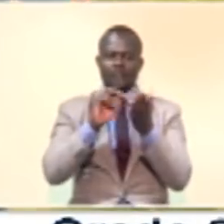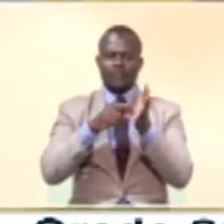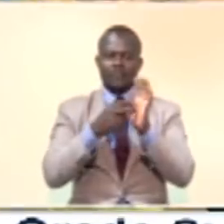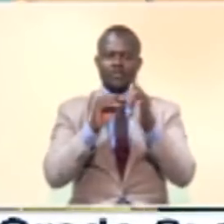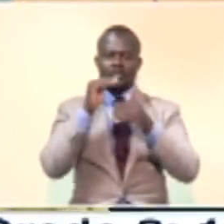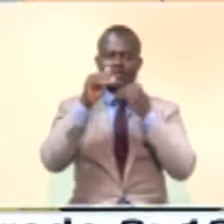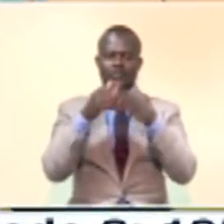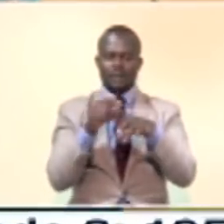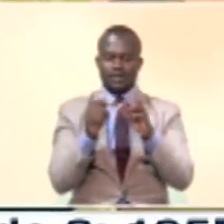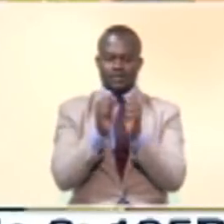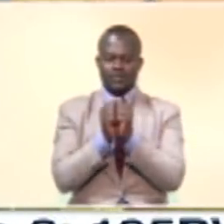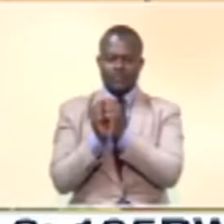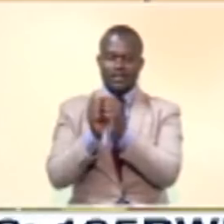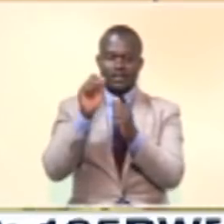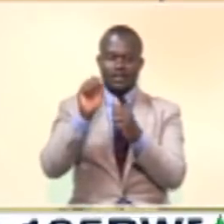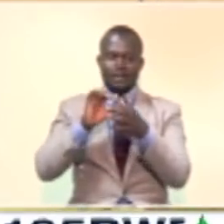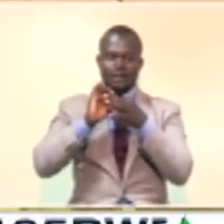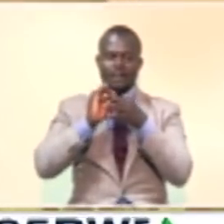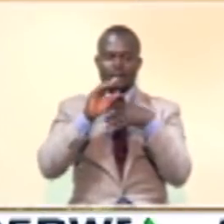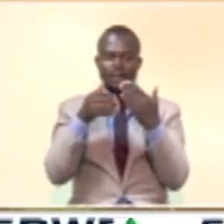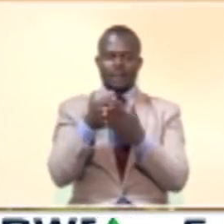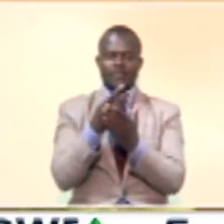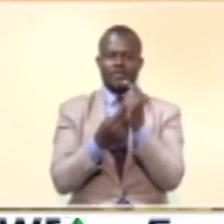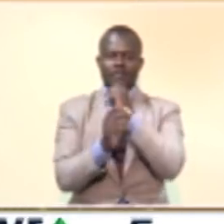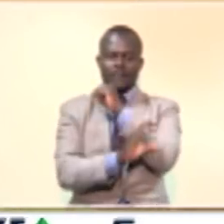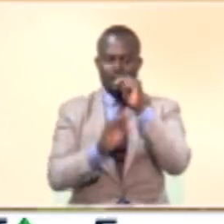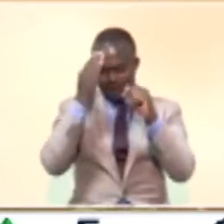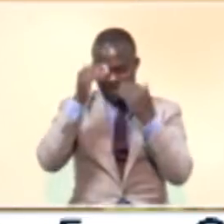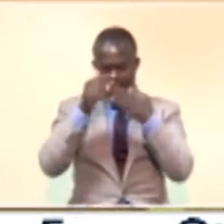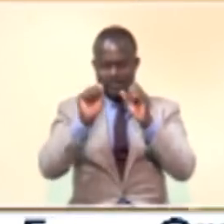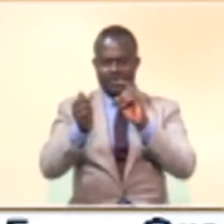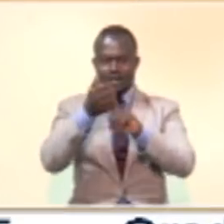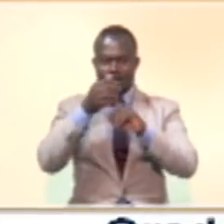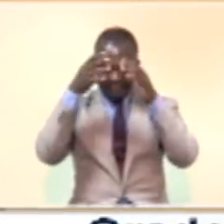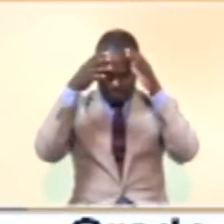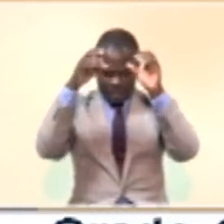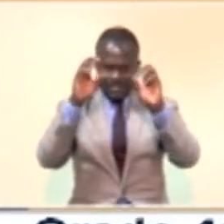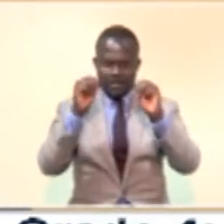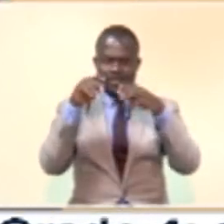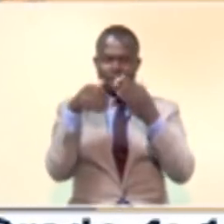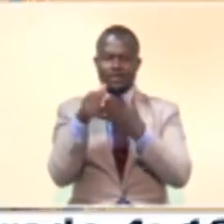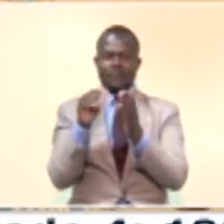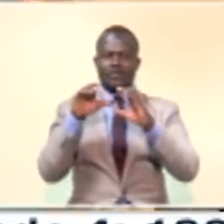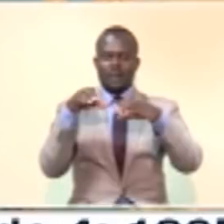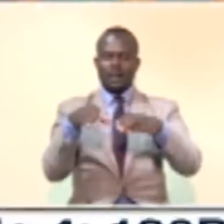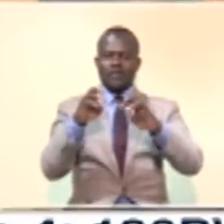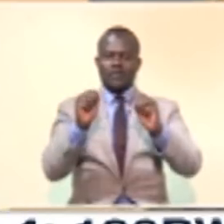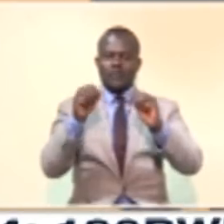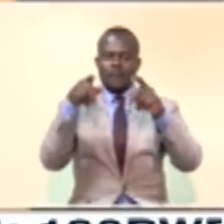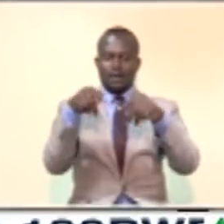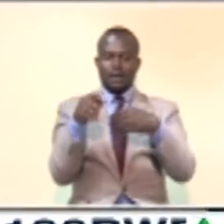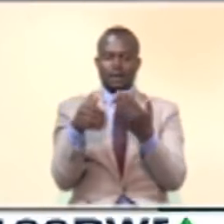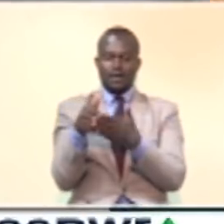yo mu nzego zitandukanye igomba ubufatanye bw'ibihugu byombi kugira ngo igerweho. Perezida w'Inteko Ishinga Amategeko, umutwe